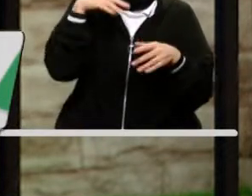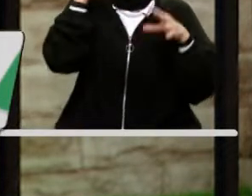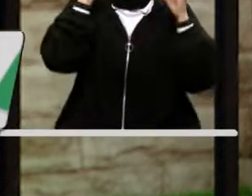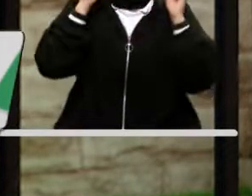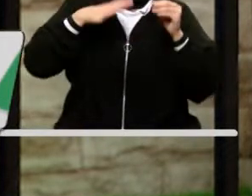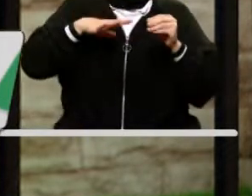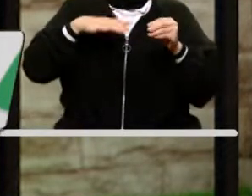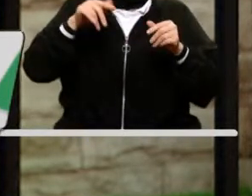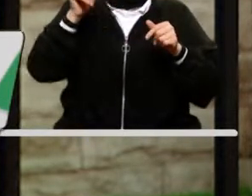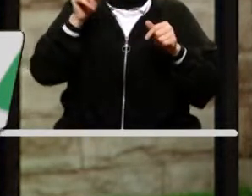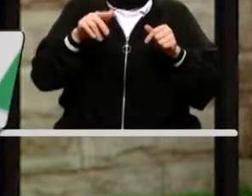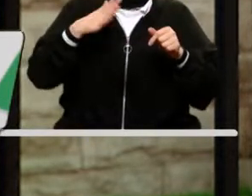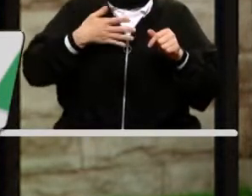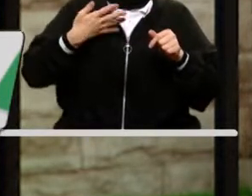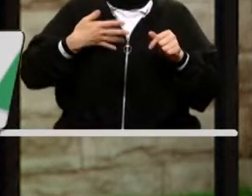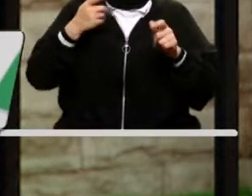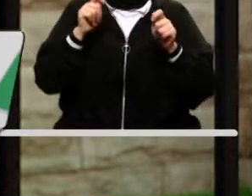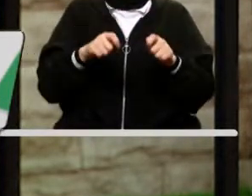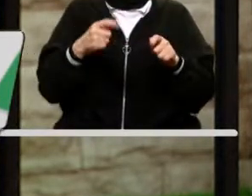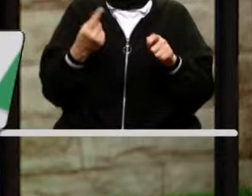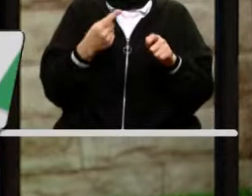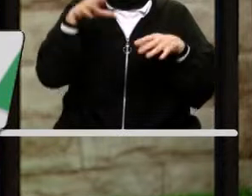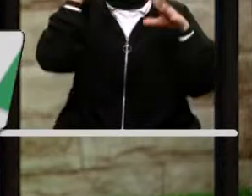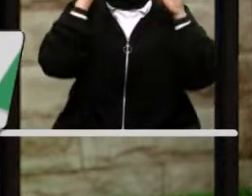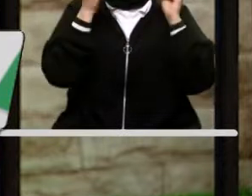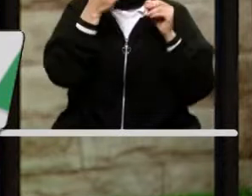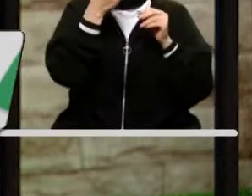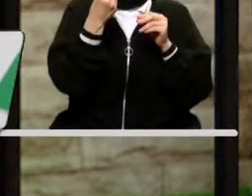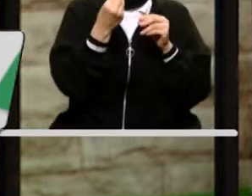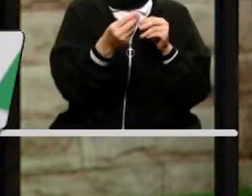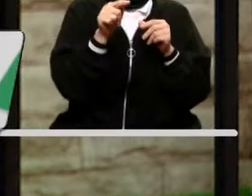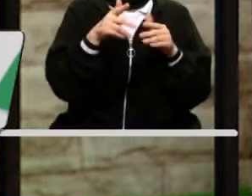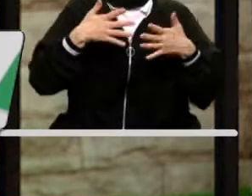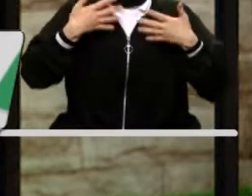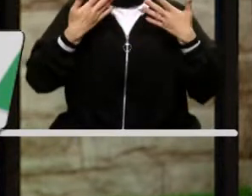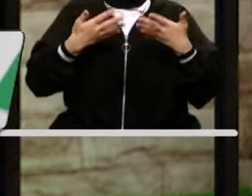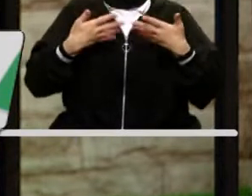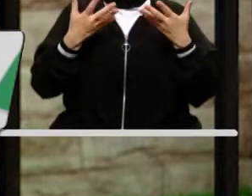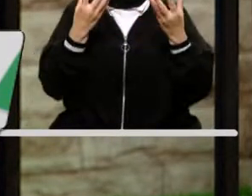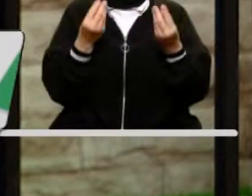dönüştürmek. Bunu eğer yapabilirsek, bu duyguyu geliştirebilirsek çocuk mutlaka